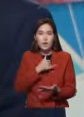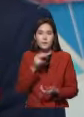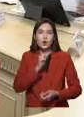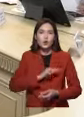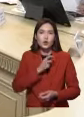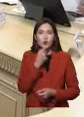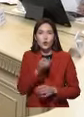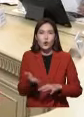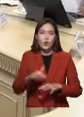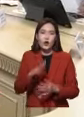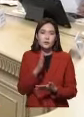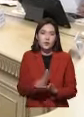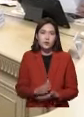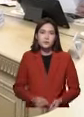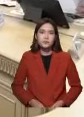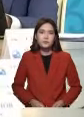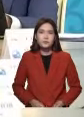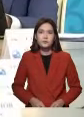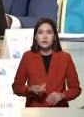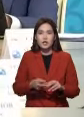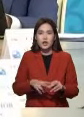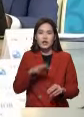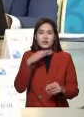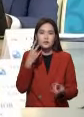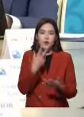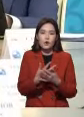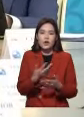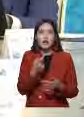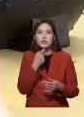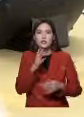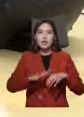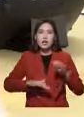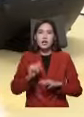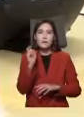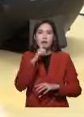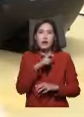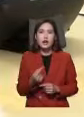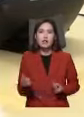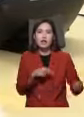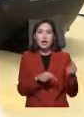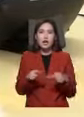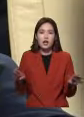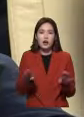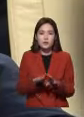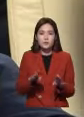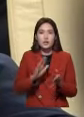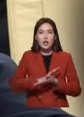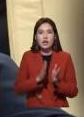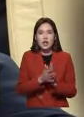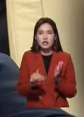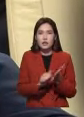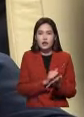өте қиын. Өңіраралық форум аясында шекаралас өңірлердің басшылары өзара экономикалық ынтымақтастық туралы келісім құжаттарына қол